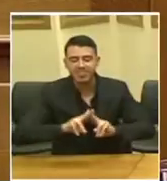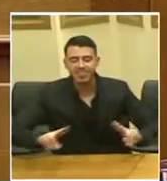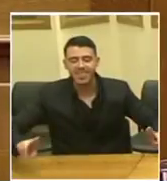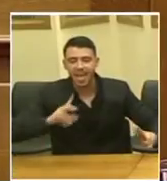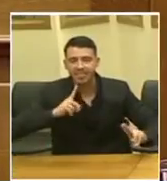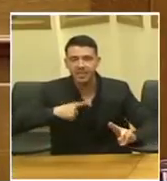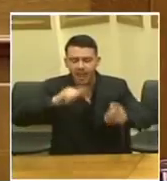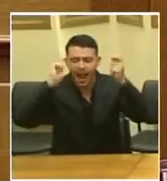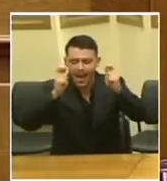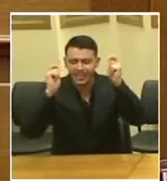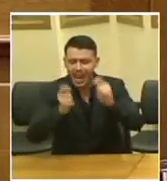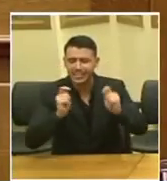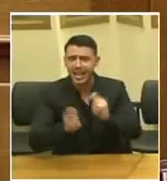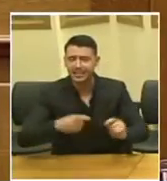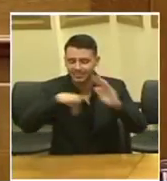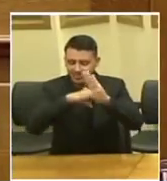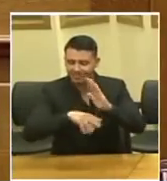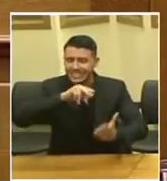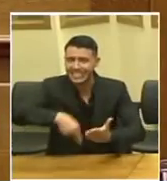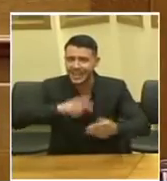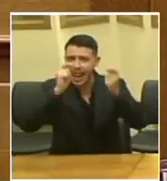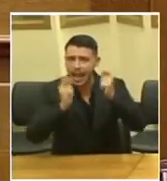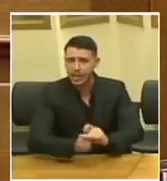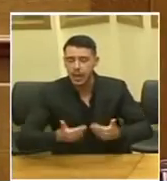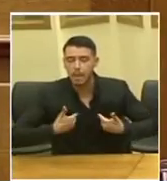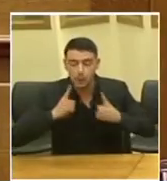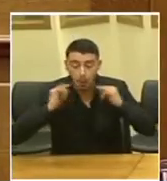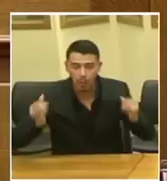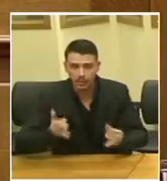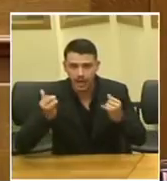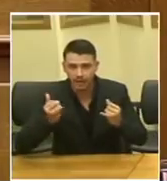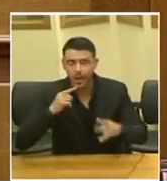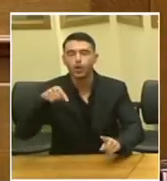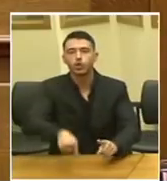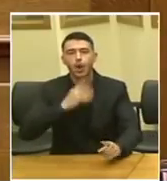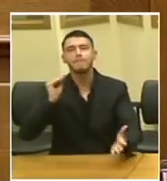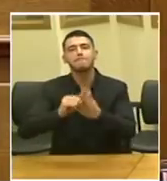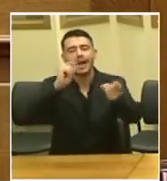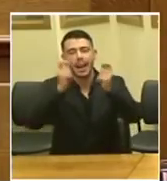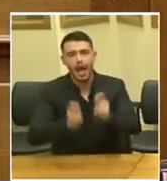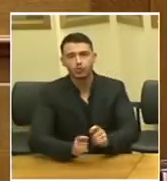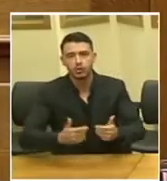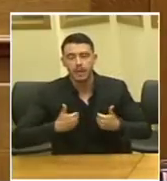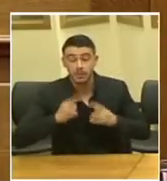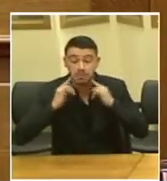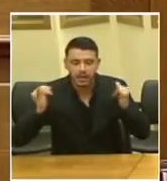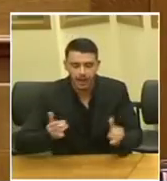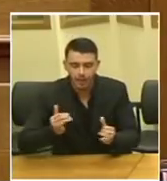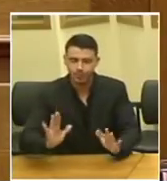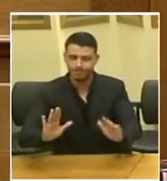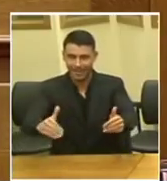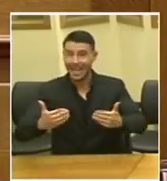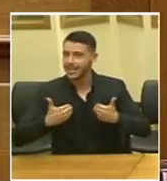χαμπάρι. Τώρα πάλι αλλάζουν και κάποιοι θέλουν να κάνουν σαν να μην αλλάξανε. Για μας, για